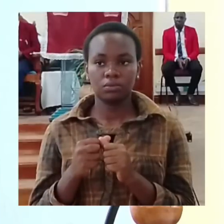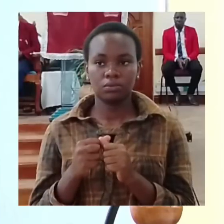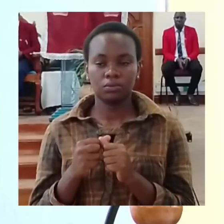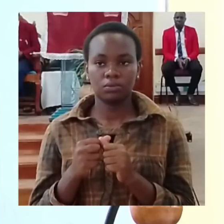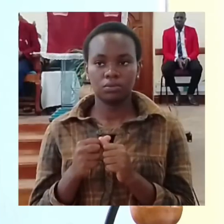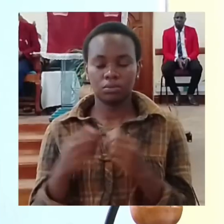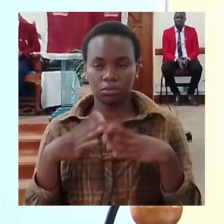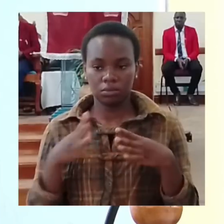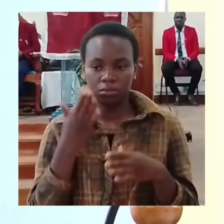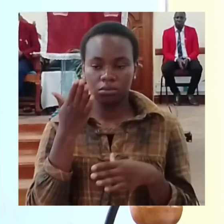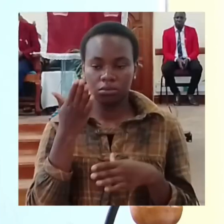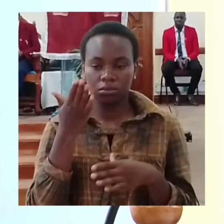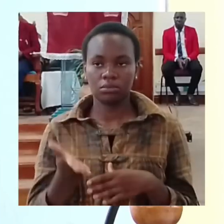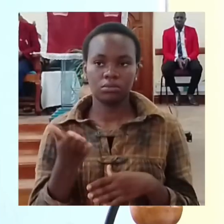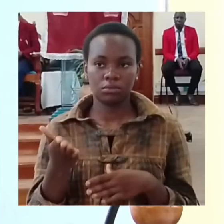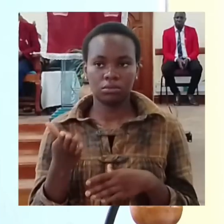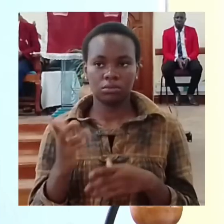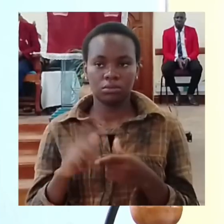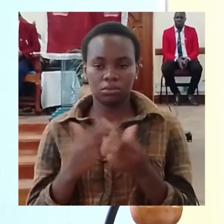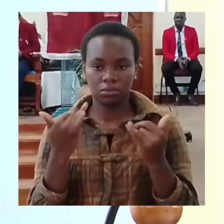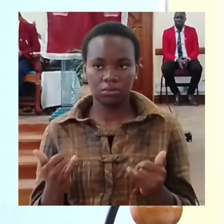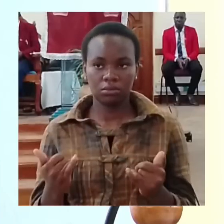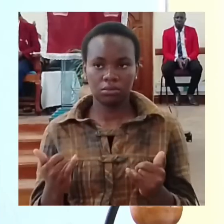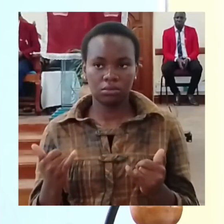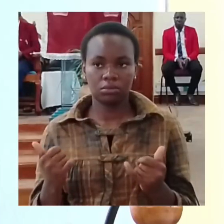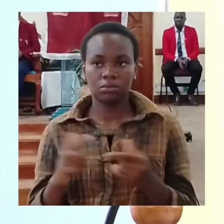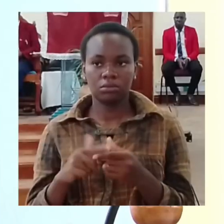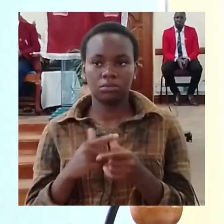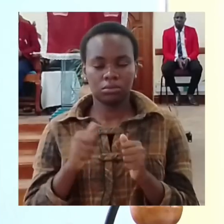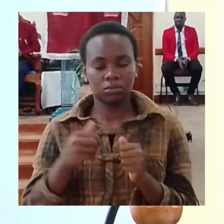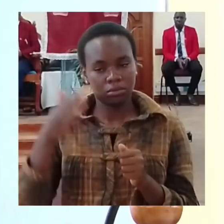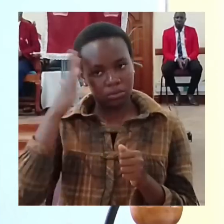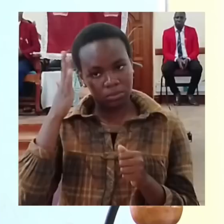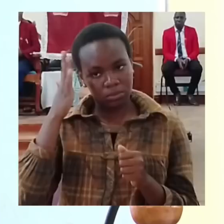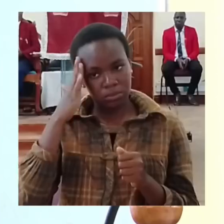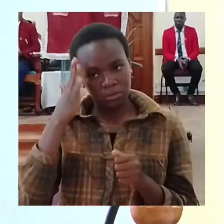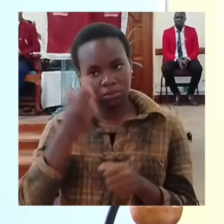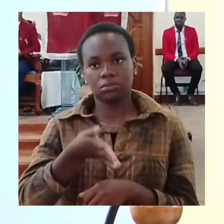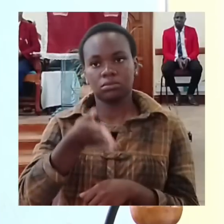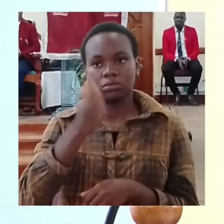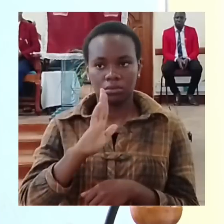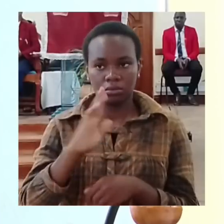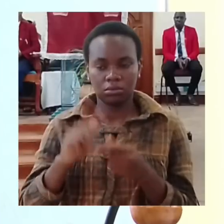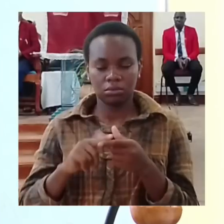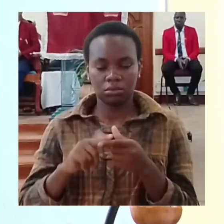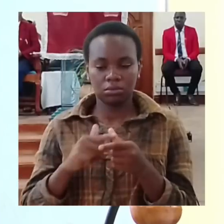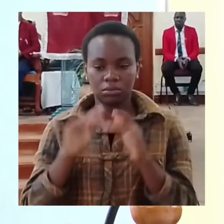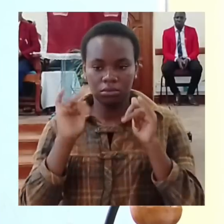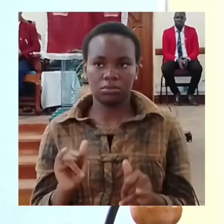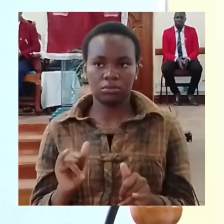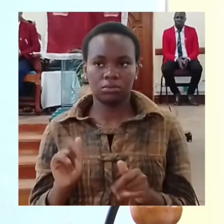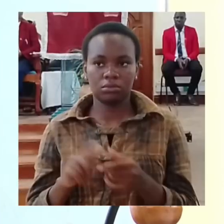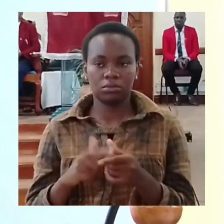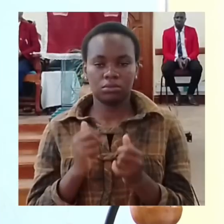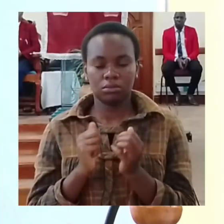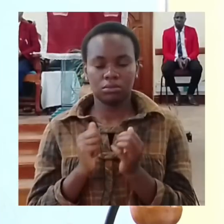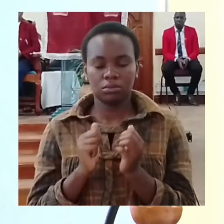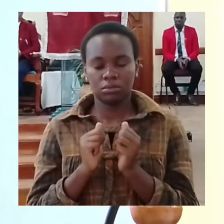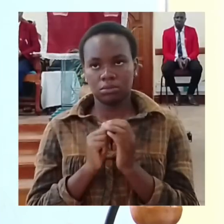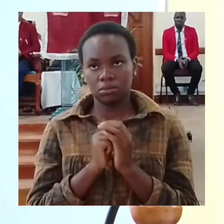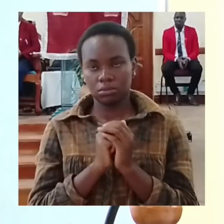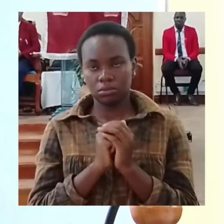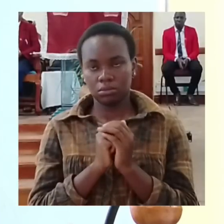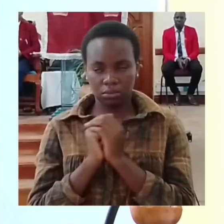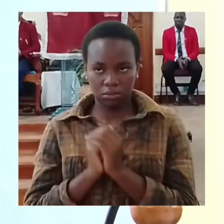na andũ acio nĩ ũndũ rĩ, ona harĩa mamenyete Ngai matigana gũtũũra mamũgocaga